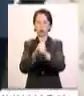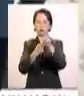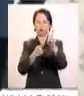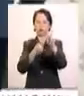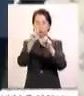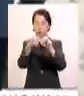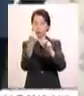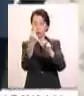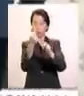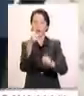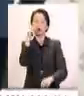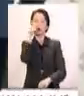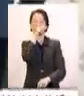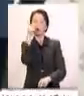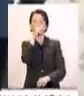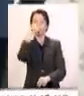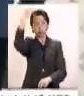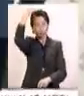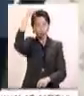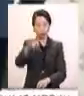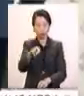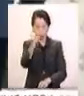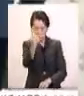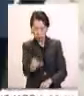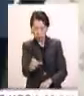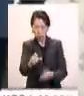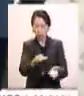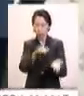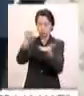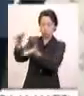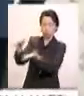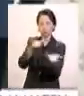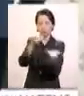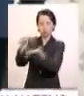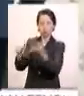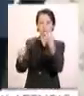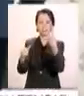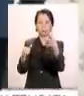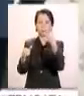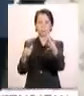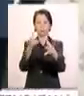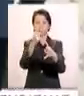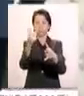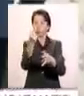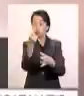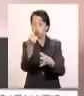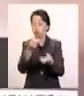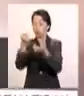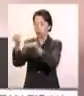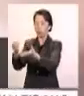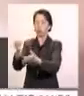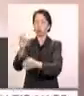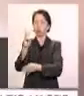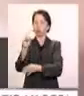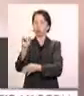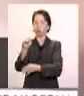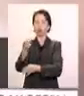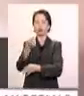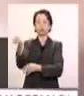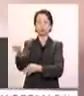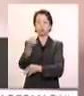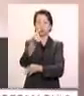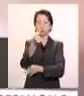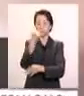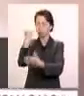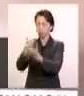November di Kajang, Selangor. Suspek disyaki menyalurkan dana RM14,000 kepada Muhammad Wandi Muhammad Jedi yang